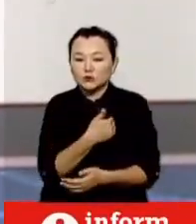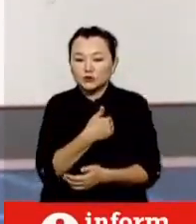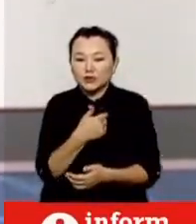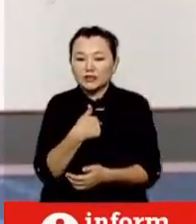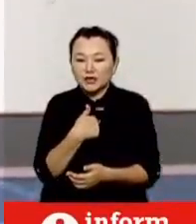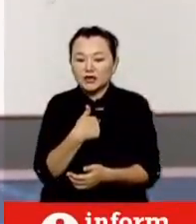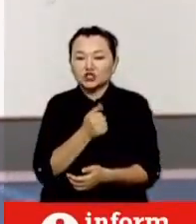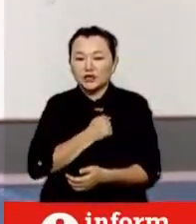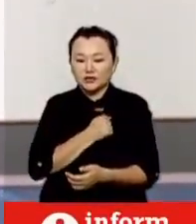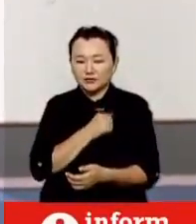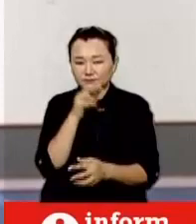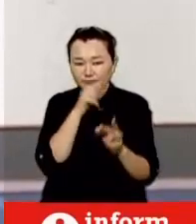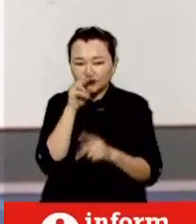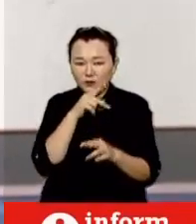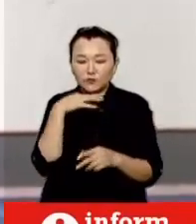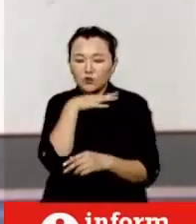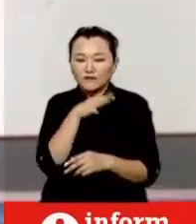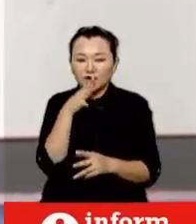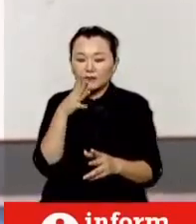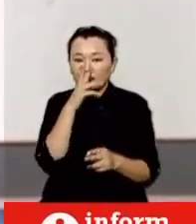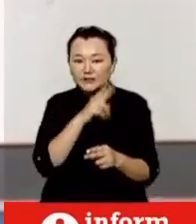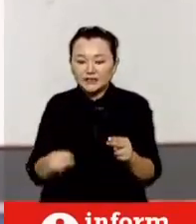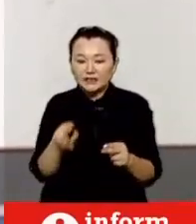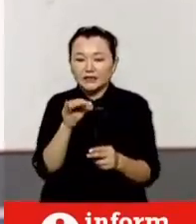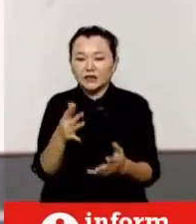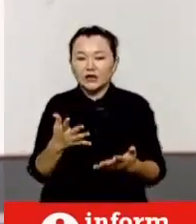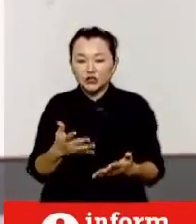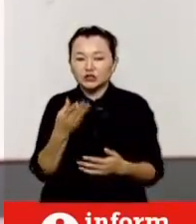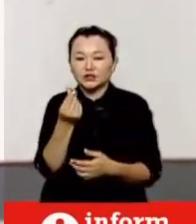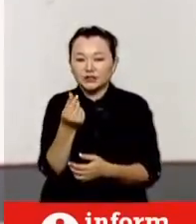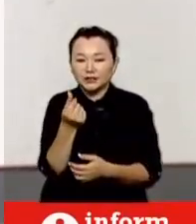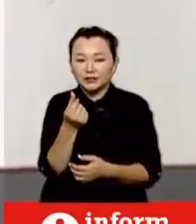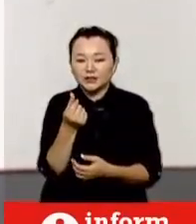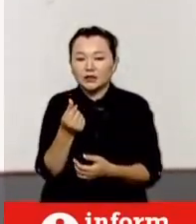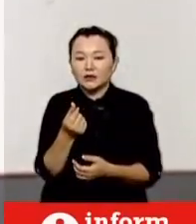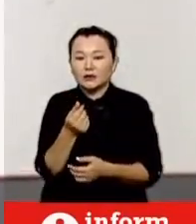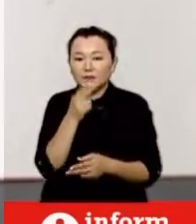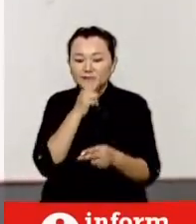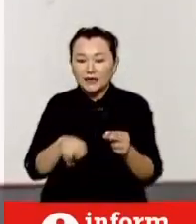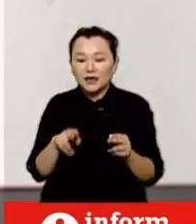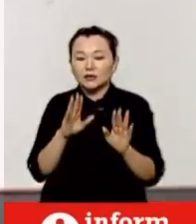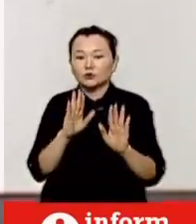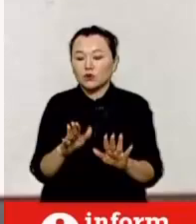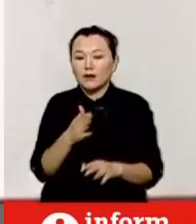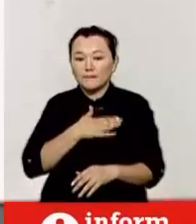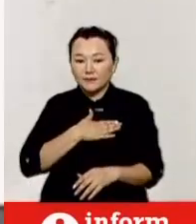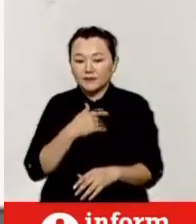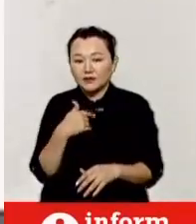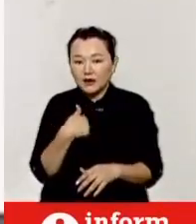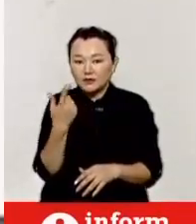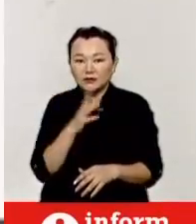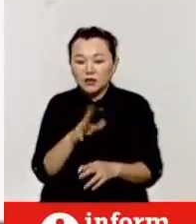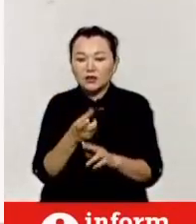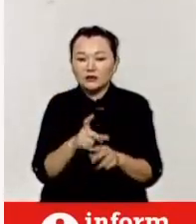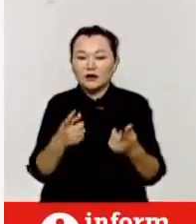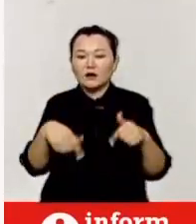жалею что много времени потеряли и конечно же деньги не то что мы чтобы